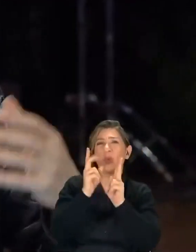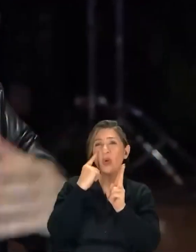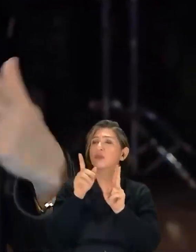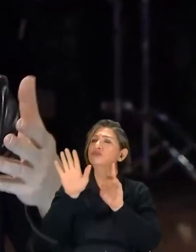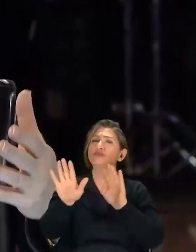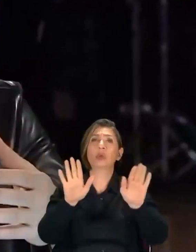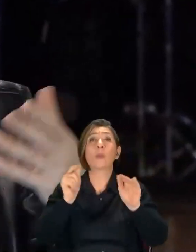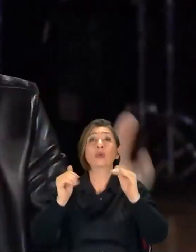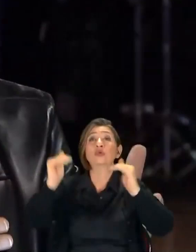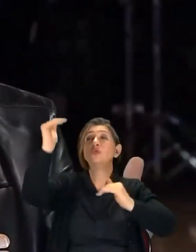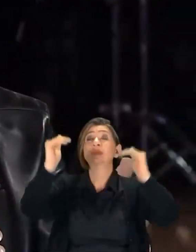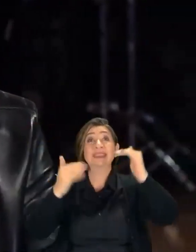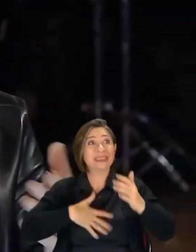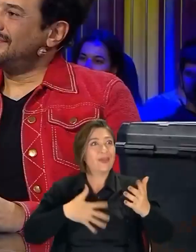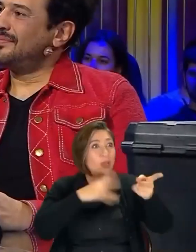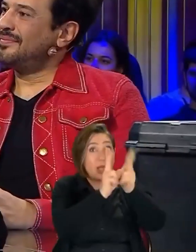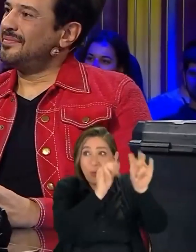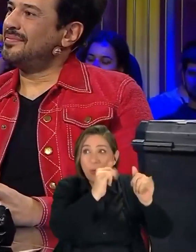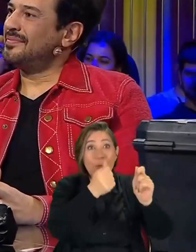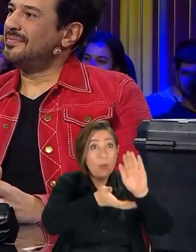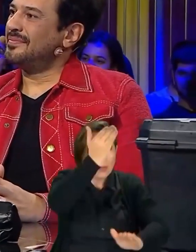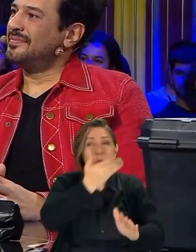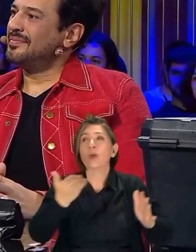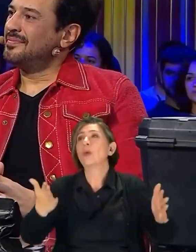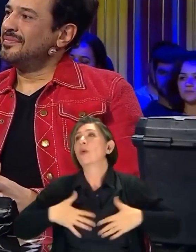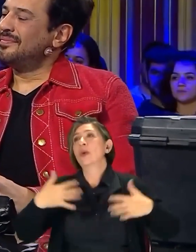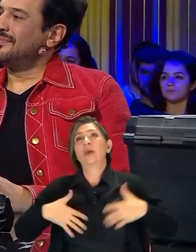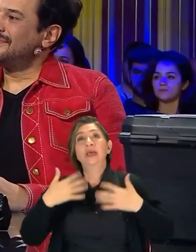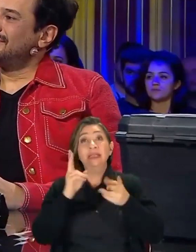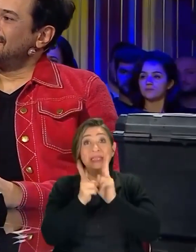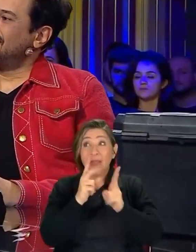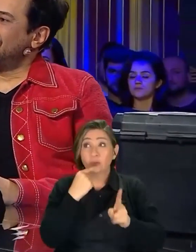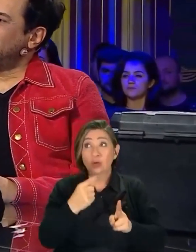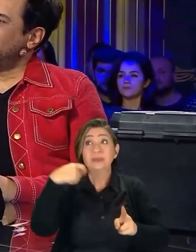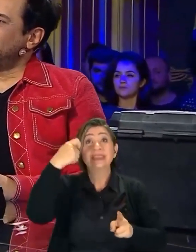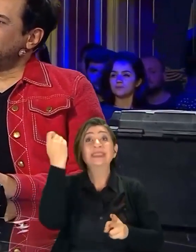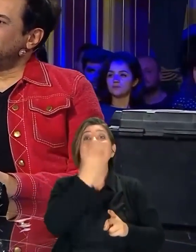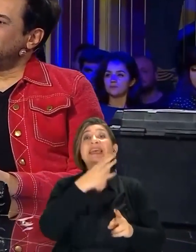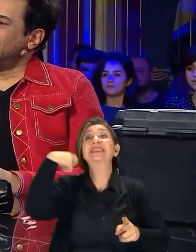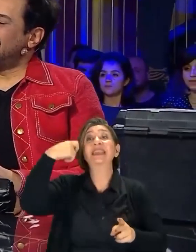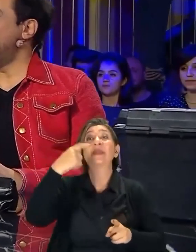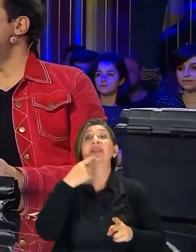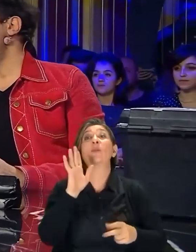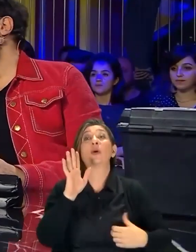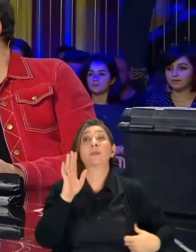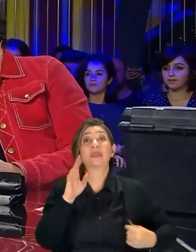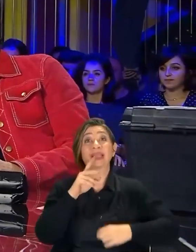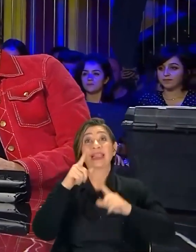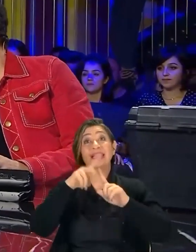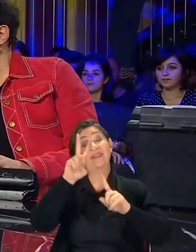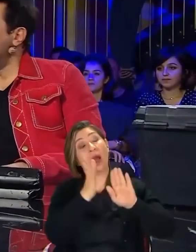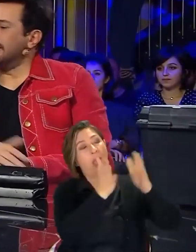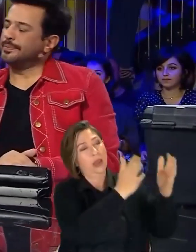başkasının yüksek para almasına sevinirler karşılaştırm fazlar tiyatrodan söz ediyorum Ha diziden sinemadan değil televizyonu ayrı bir